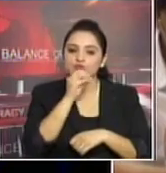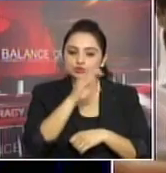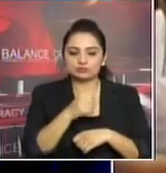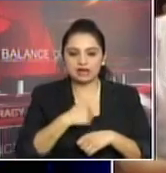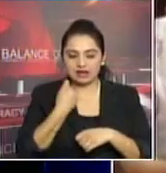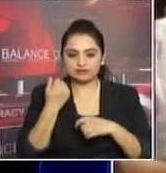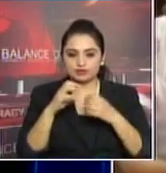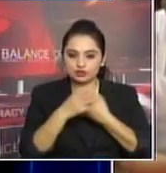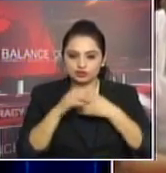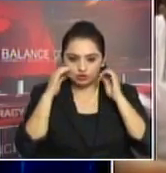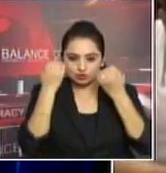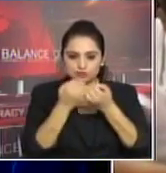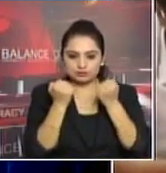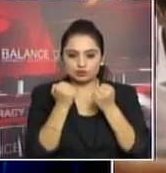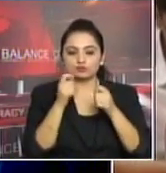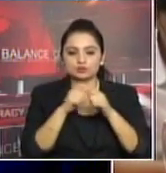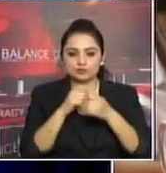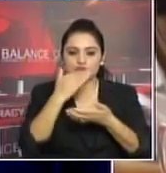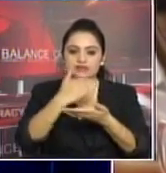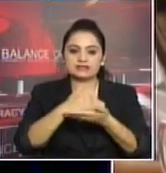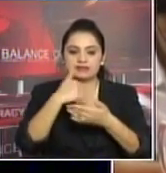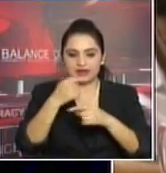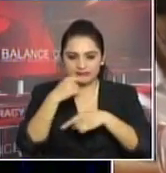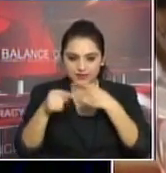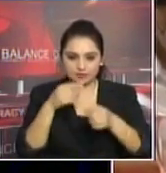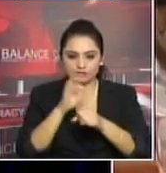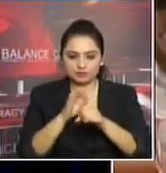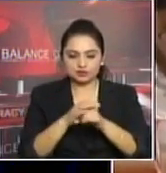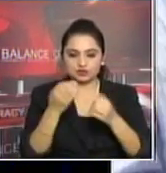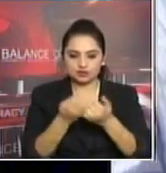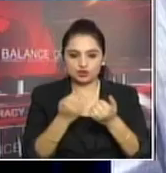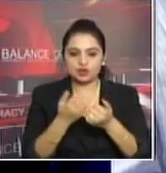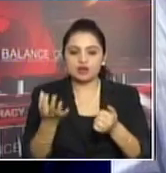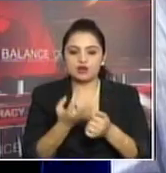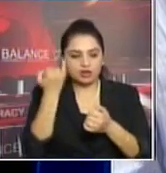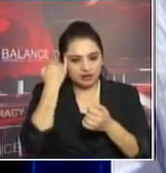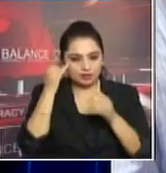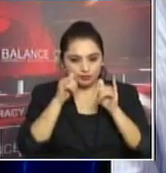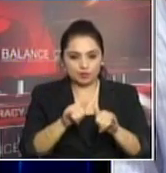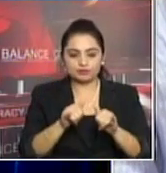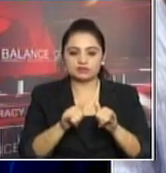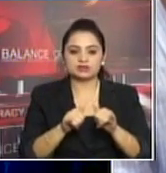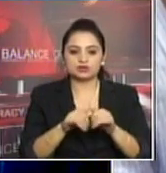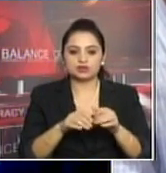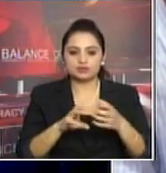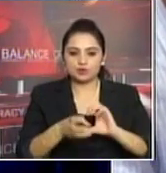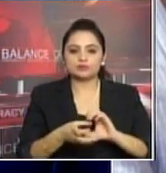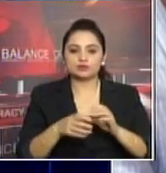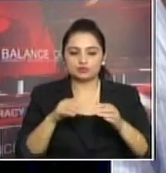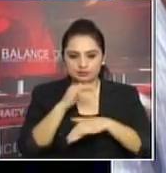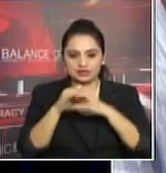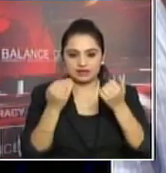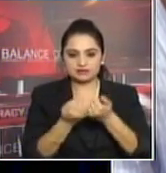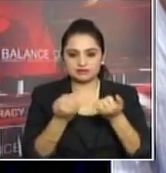देशको सुरक्षालाई मजबुत बनाउँदै सीमालाई नियमित र व्यवस्थित गर्दै नयाँ प्रविधिको विकास गर्नुपर्नेतिर सबैको ध्यान